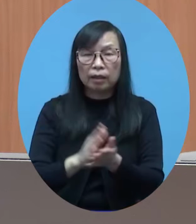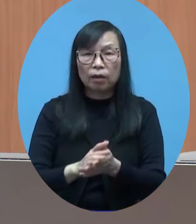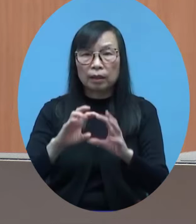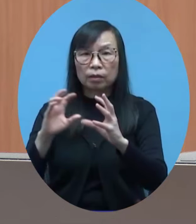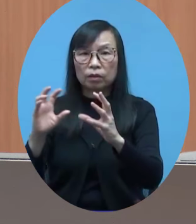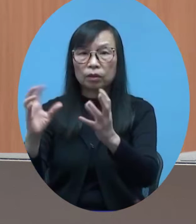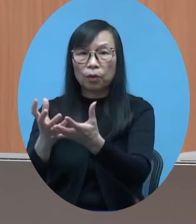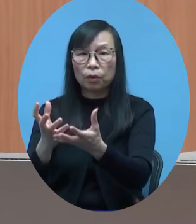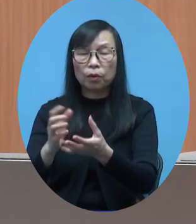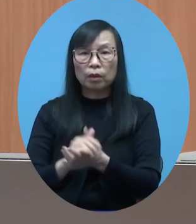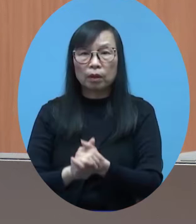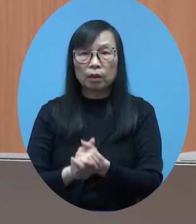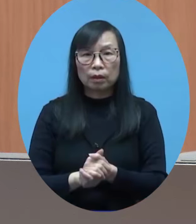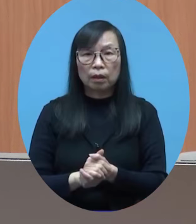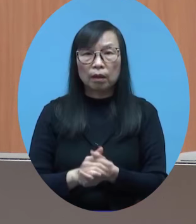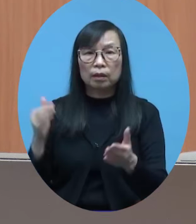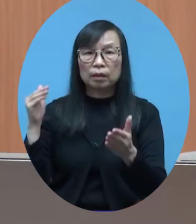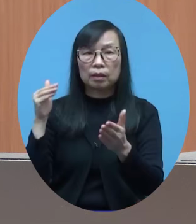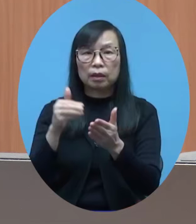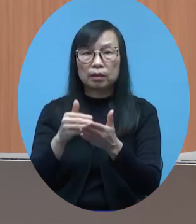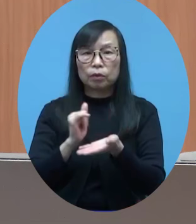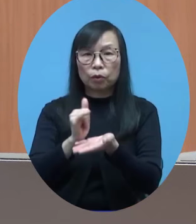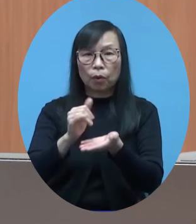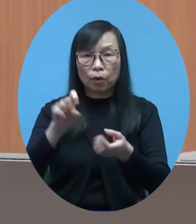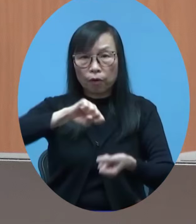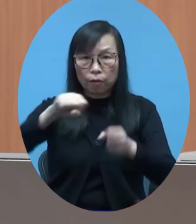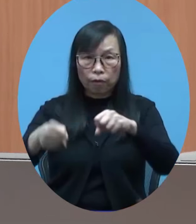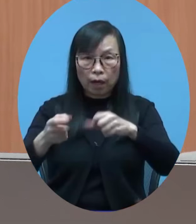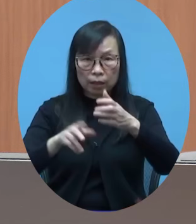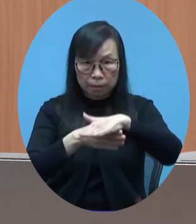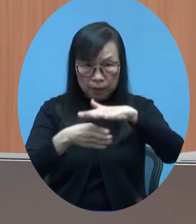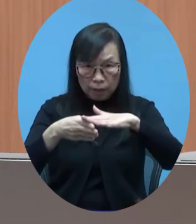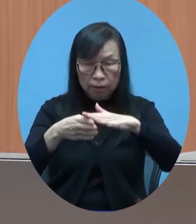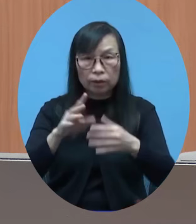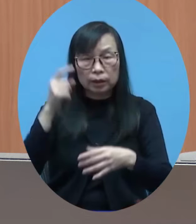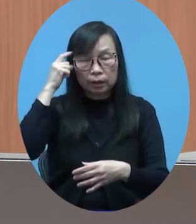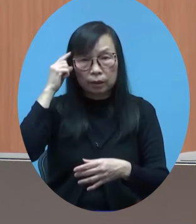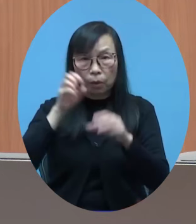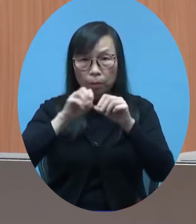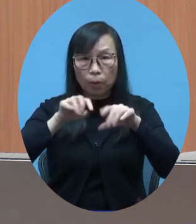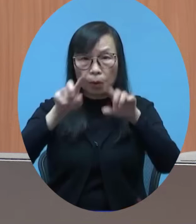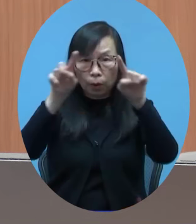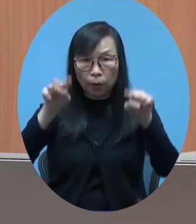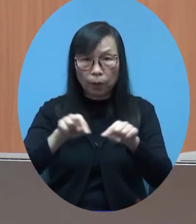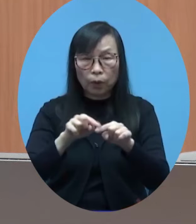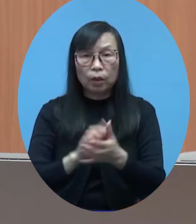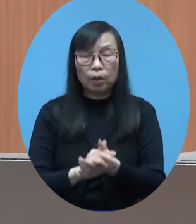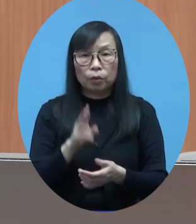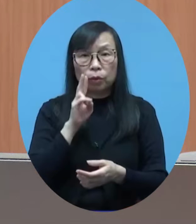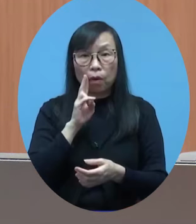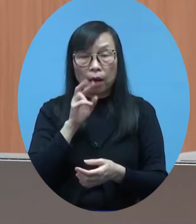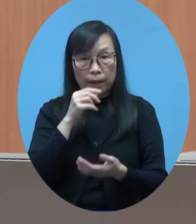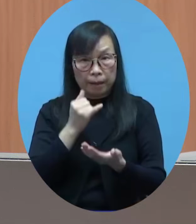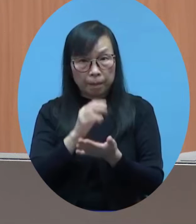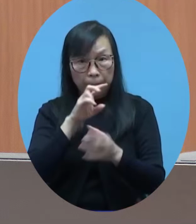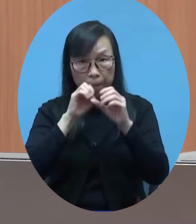呢就是我們直接送去我們化驗所的，所以我們就會知道那個報告。那如果他在我們那些報告那